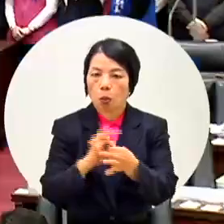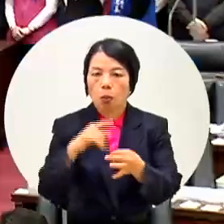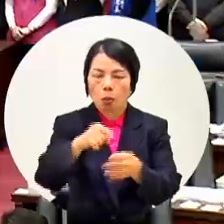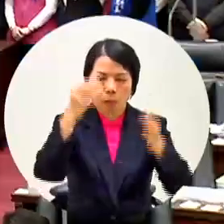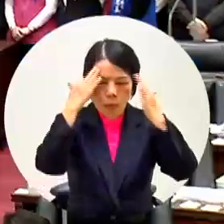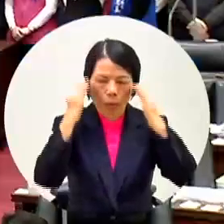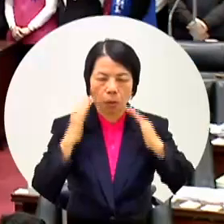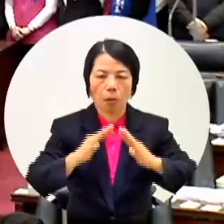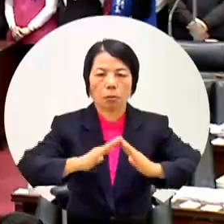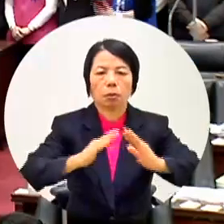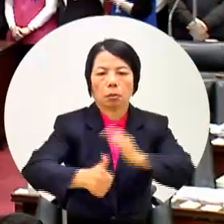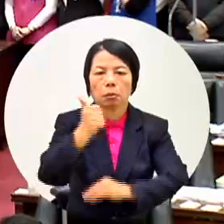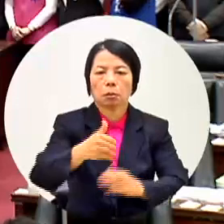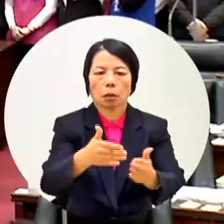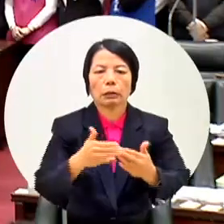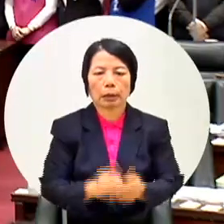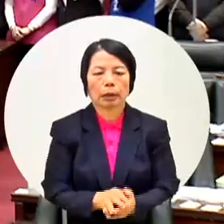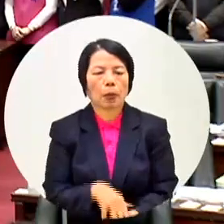如果